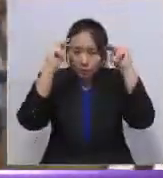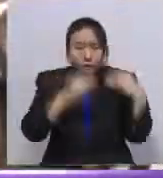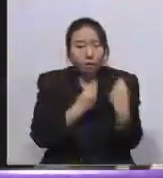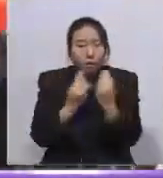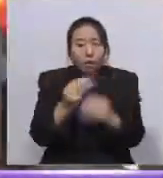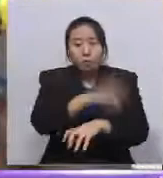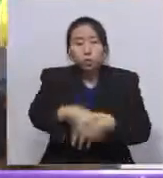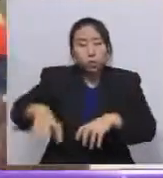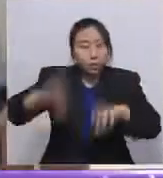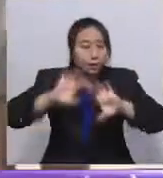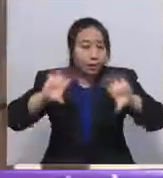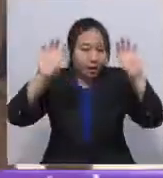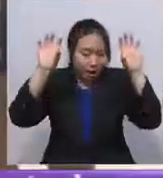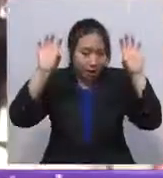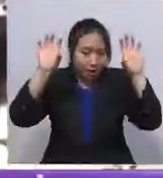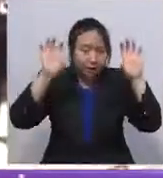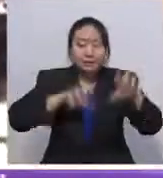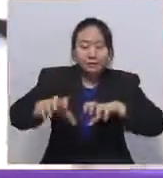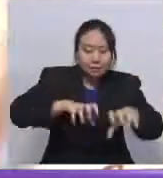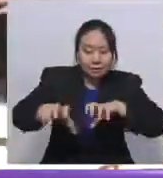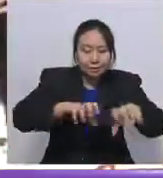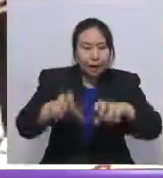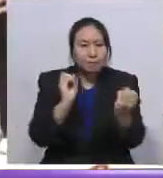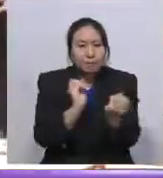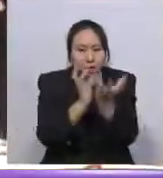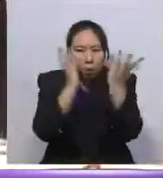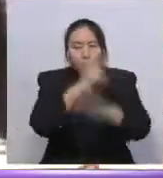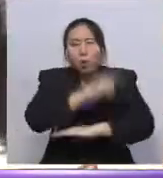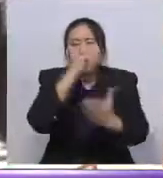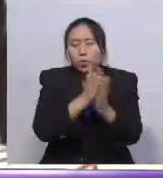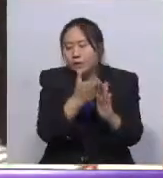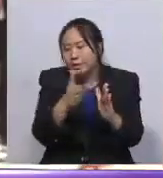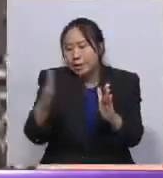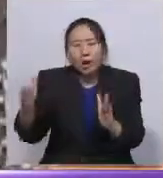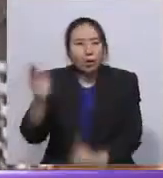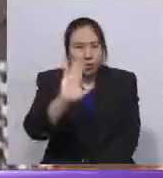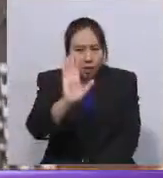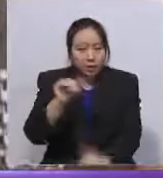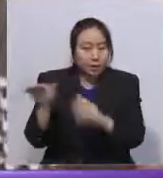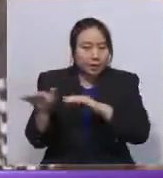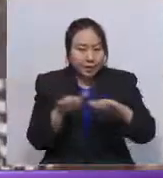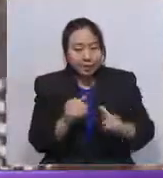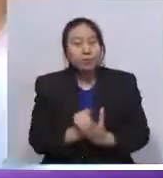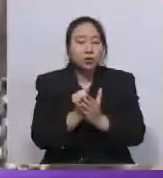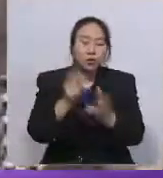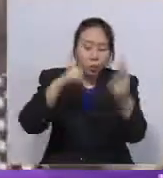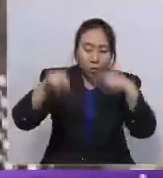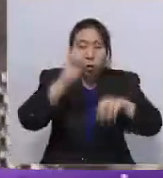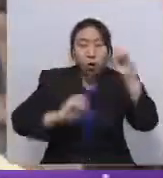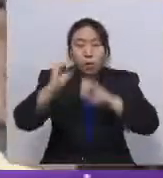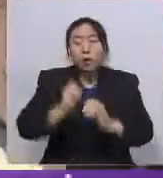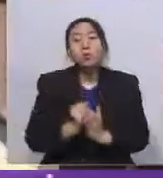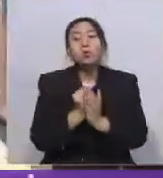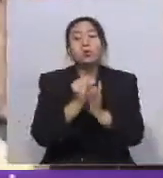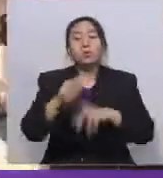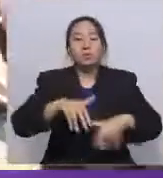ได้มอบหมายให้ส่วนราชการบริหารจัดการไม่ให้เกิดผลกระทบในช่วงวันหยุดยาวและเตรียมอำนวยความสะดวกรักษาความปลอดภัยให้กับ